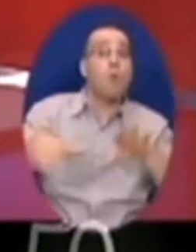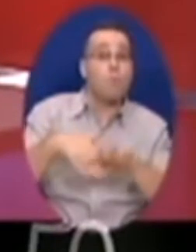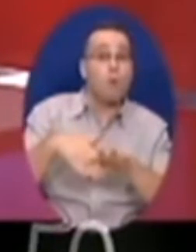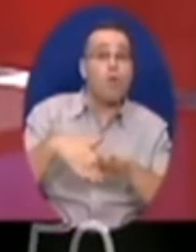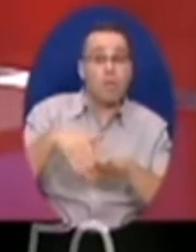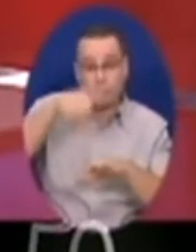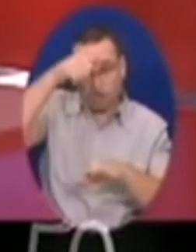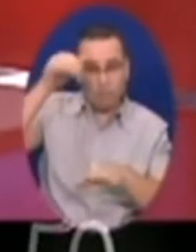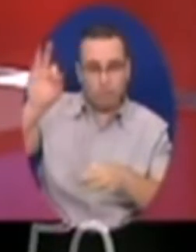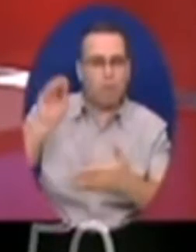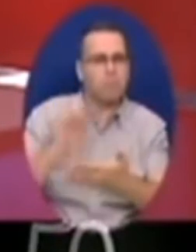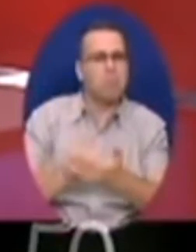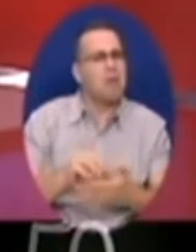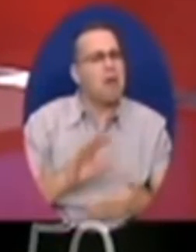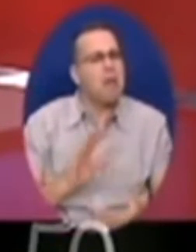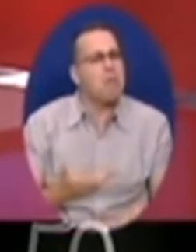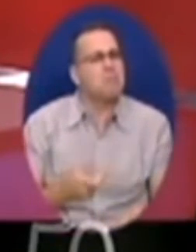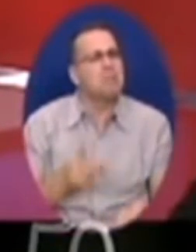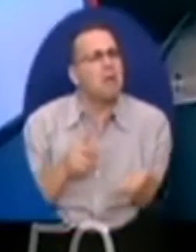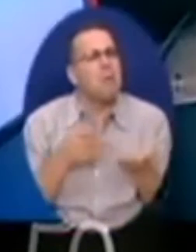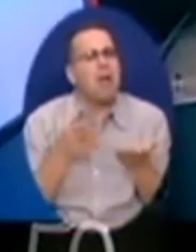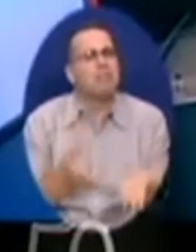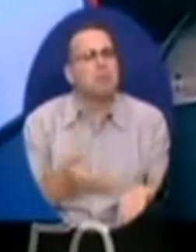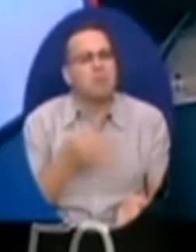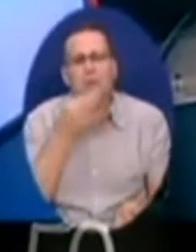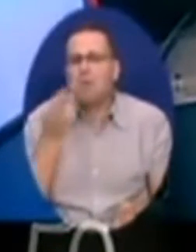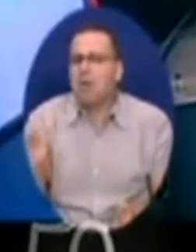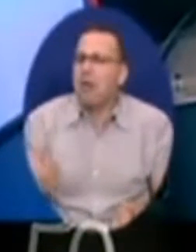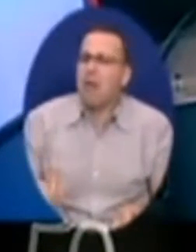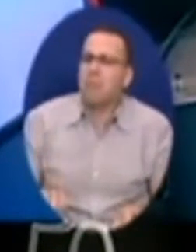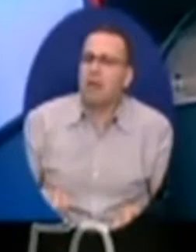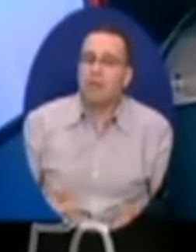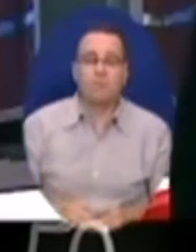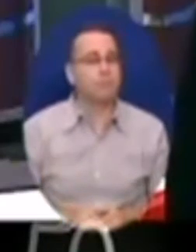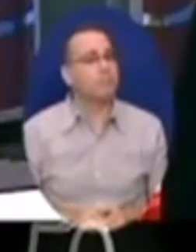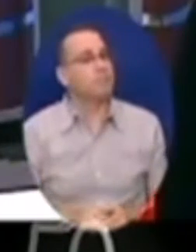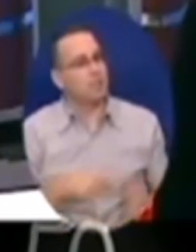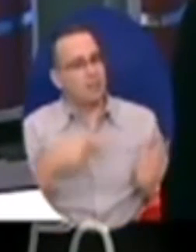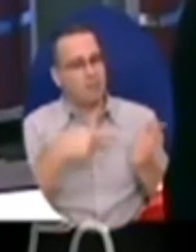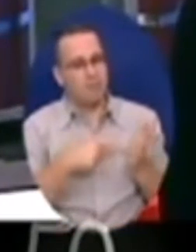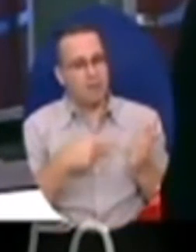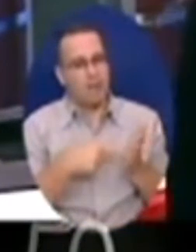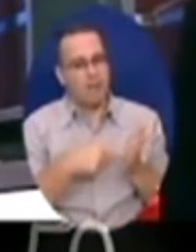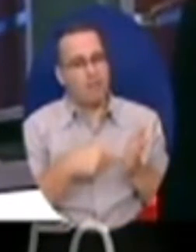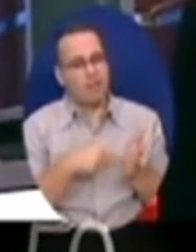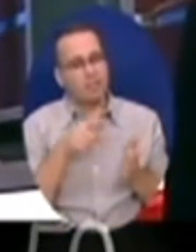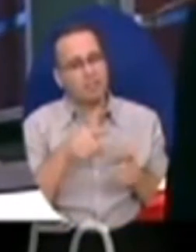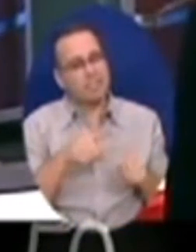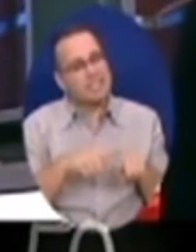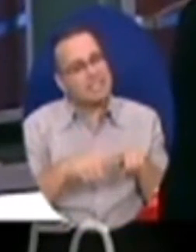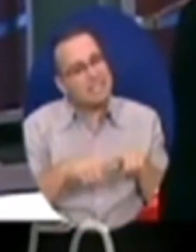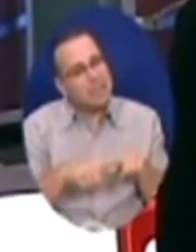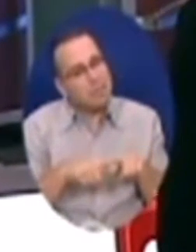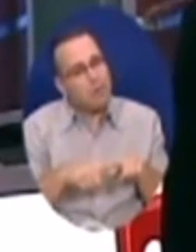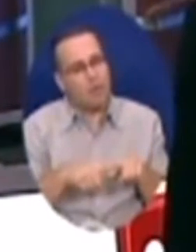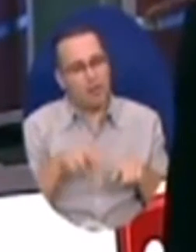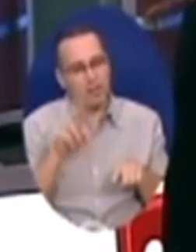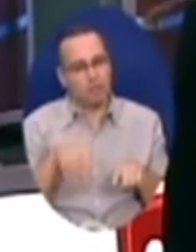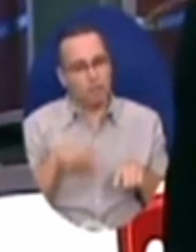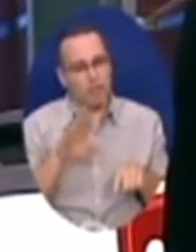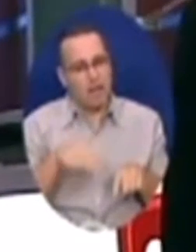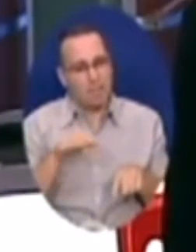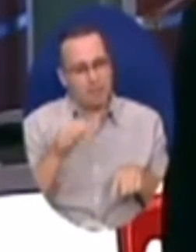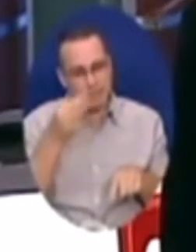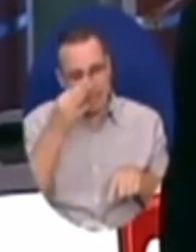פועל עם שמו, למה בעצם זה, במה זה יכול לעזור? קודם כל, זה רק, כמובן שזה עניין שהוא יותר סימבולי, ויש כאן, צריך